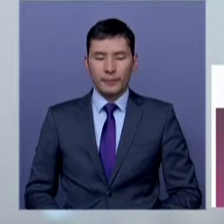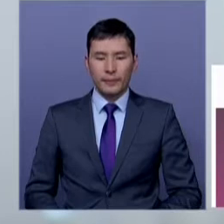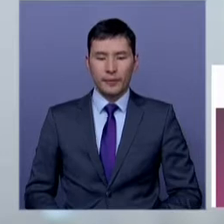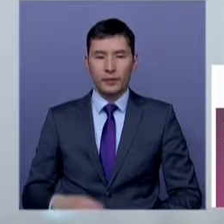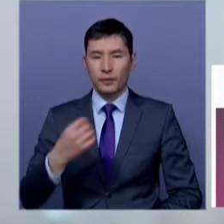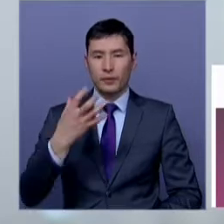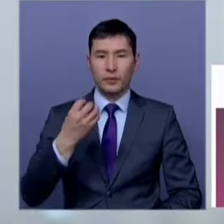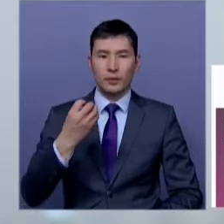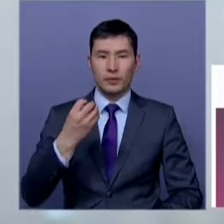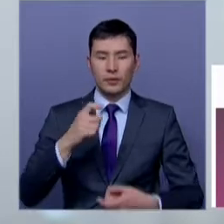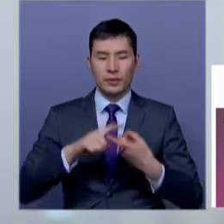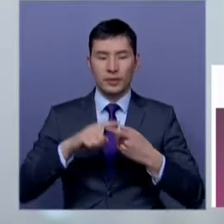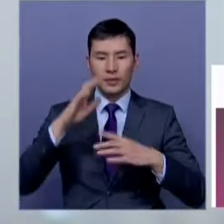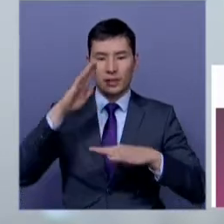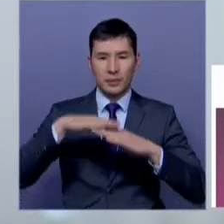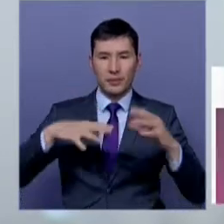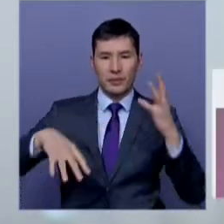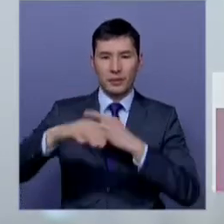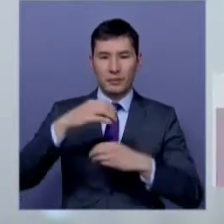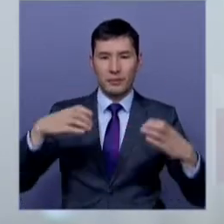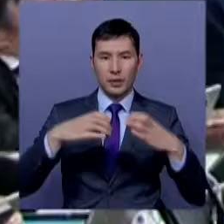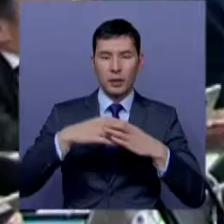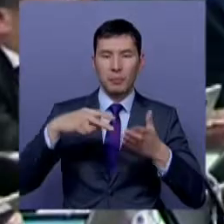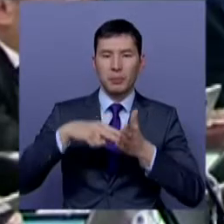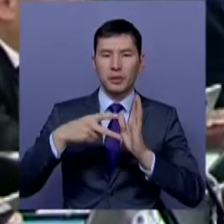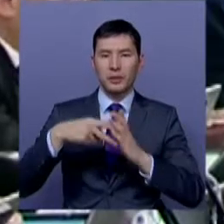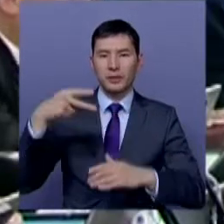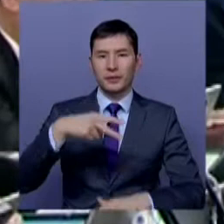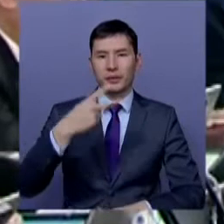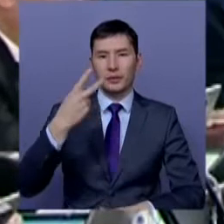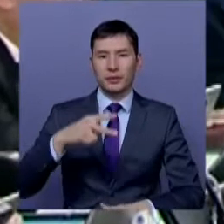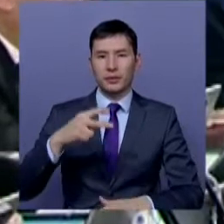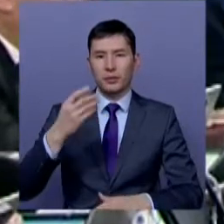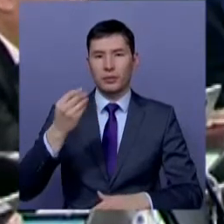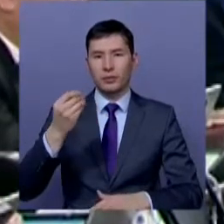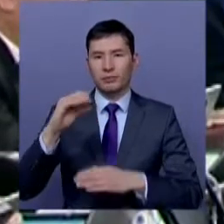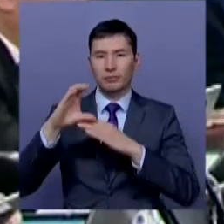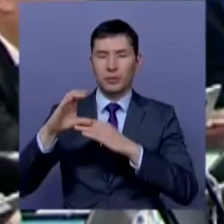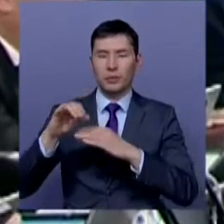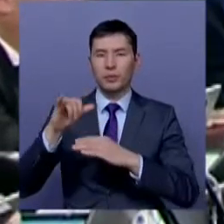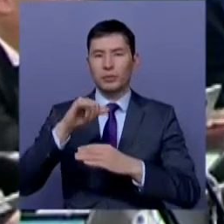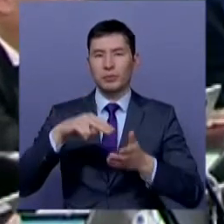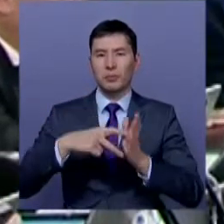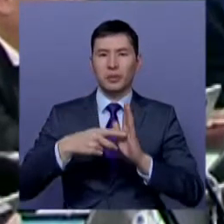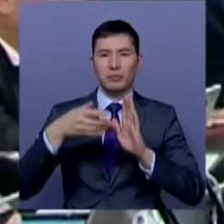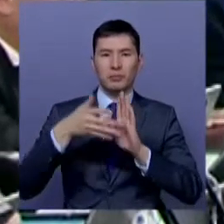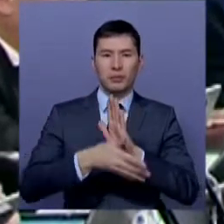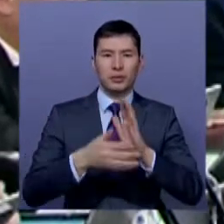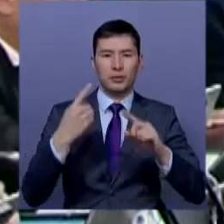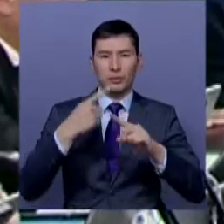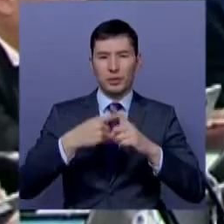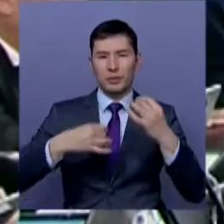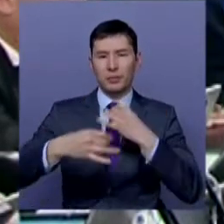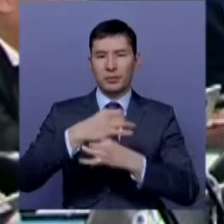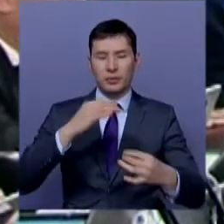Осыған сәйкес, әкімшілермен бірлесіп 20-шы жылға арналған бюджетті нақтылау кезінде ескеру үшін шығыстарды қосымша